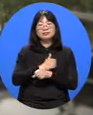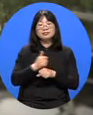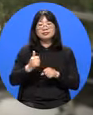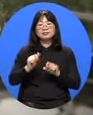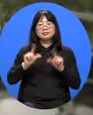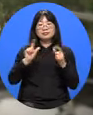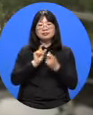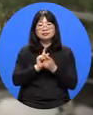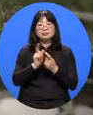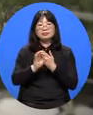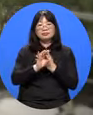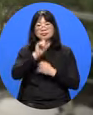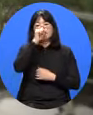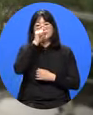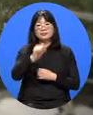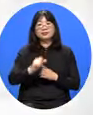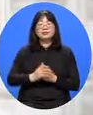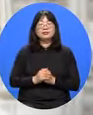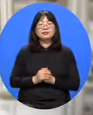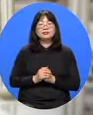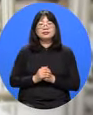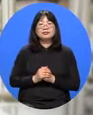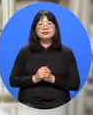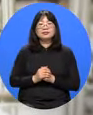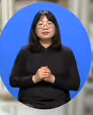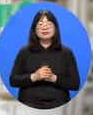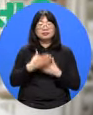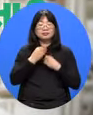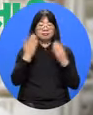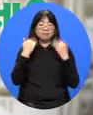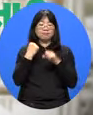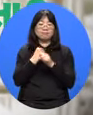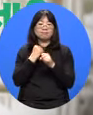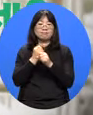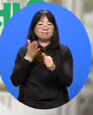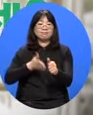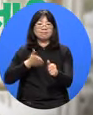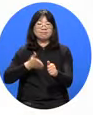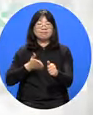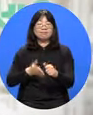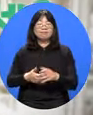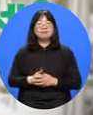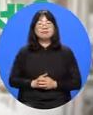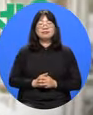다니는 날이 왔으면 좋겠어요. 안전한 학교 만들어주세요.